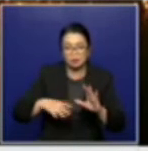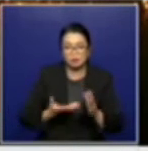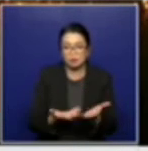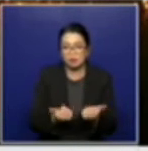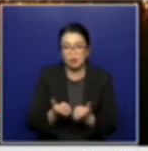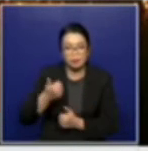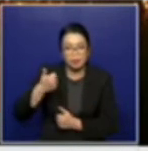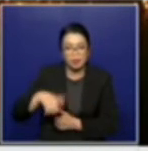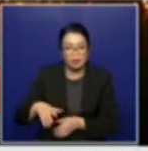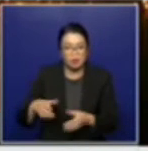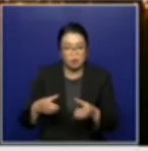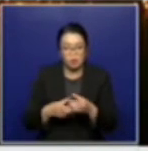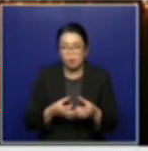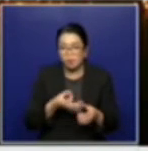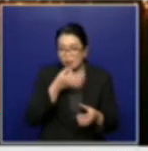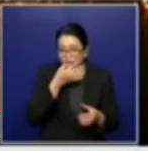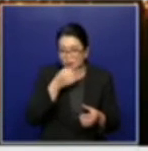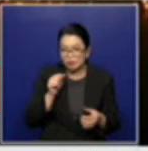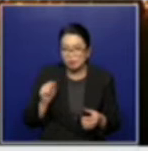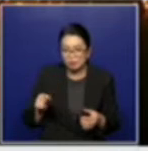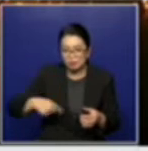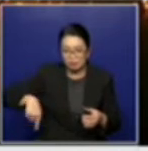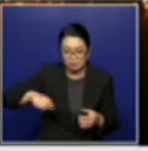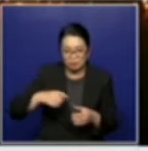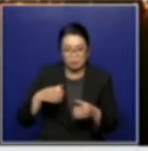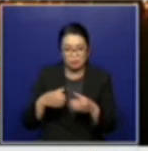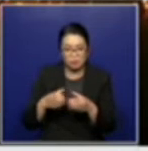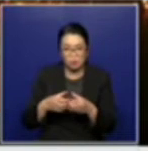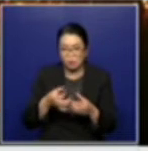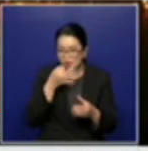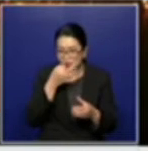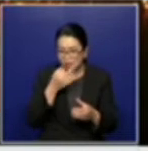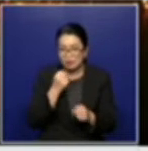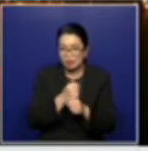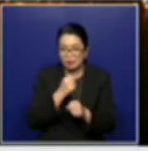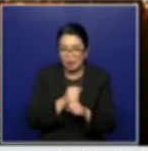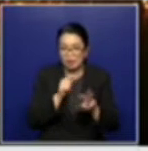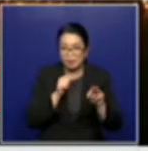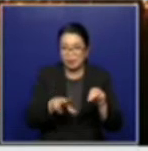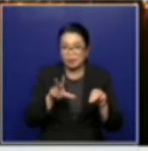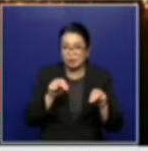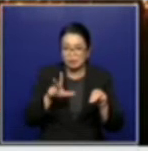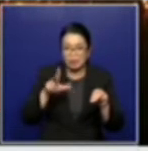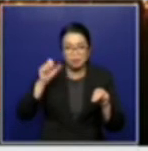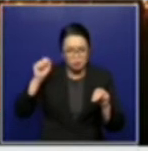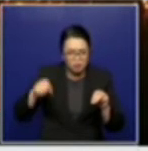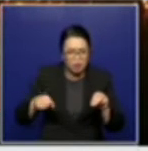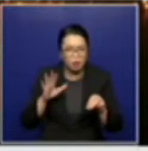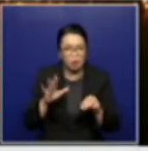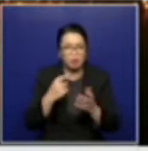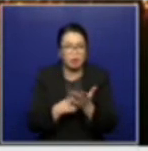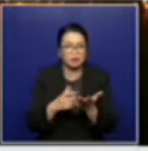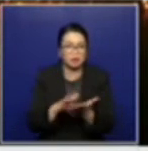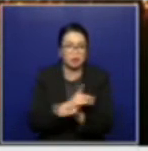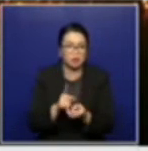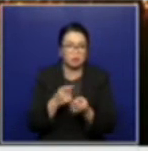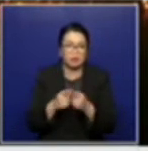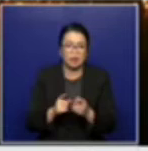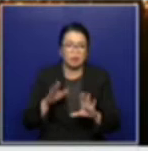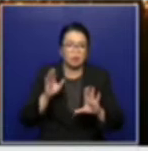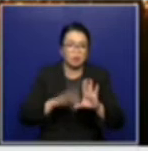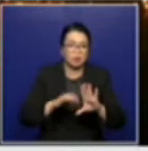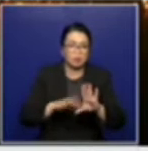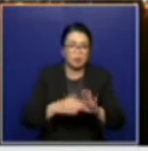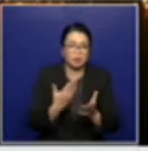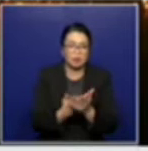านกลุ่มนี้แม้จะเป็นพนักงานภายใต้มาตรา33ของระบบประกันสังคมแต่ก็ไม่สามารถลงทะเบียนเ